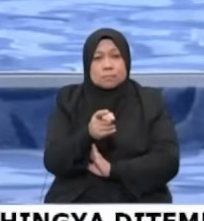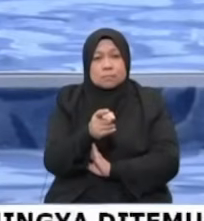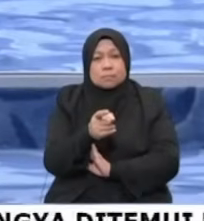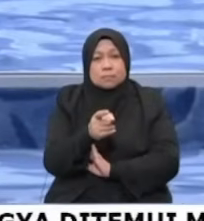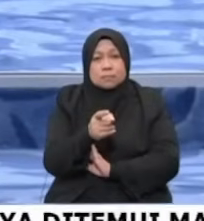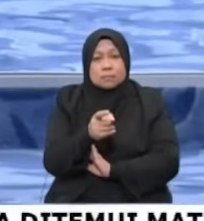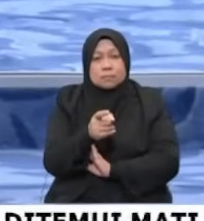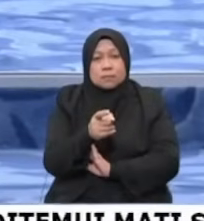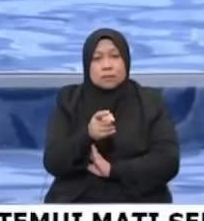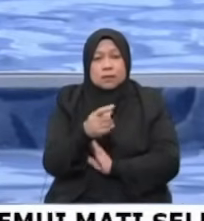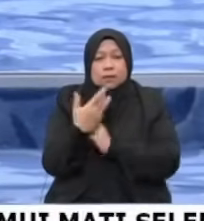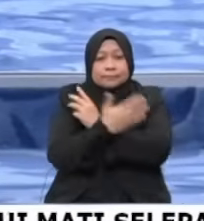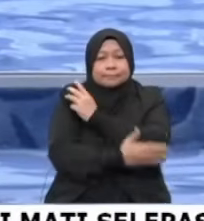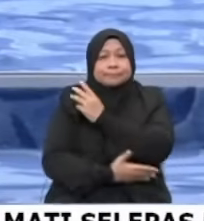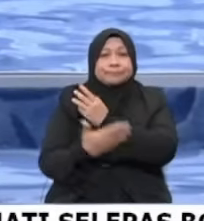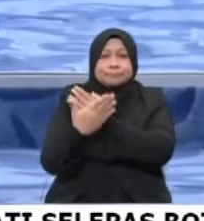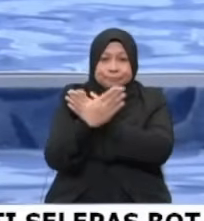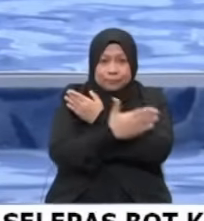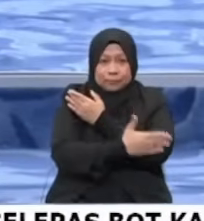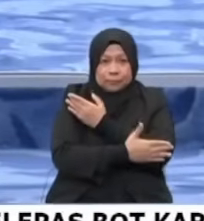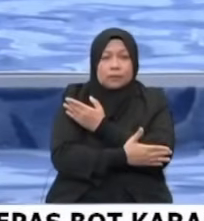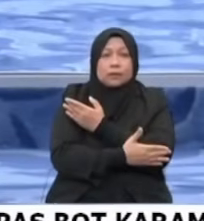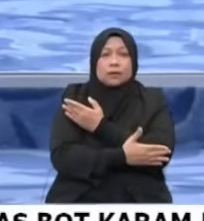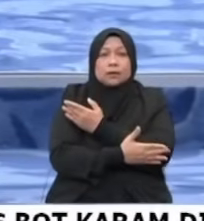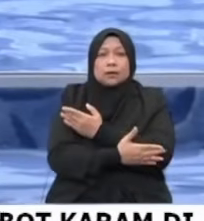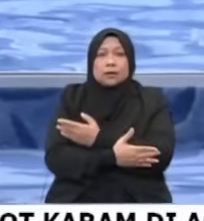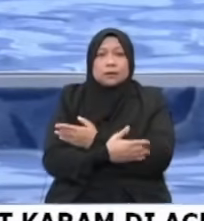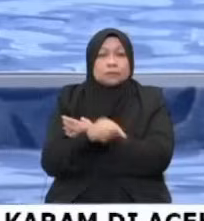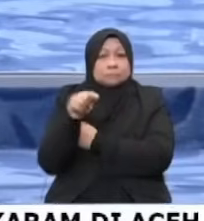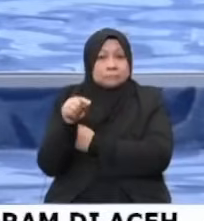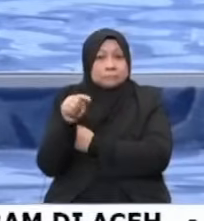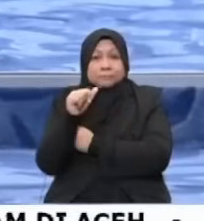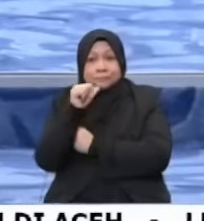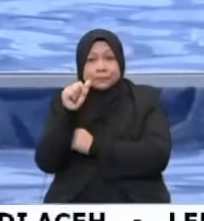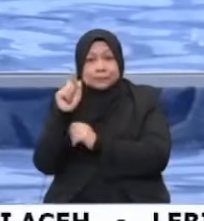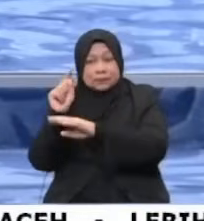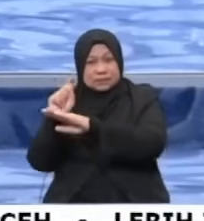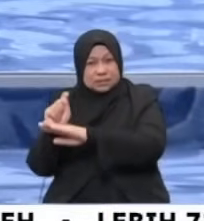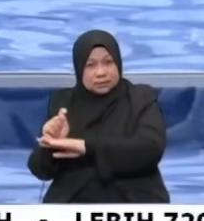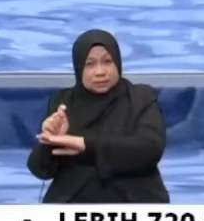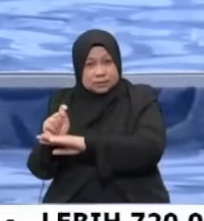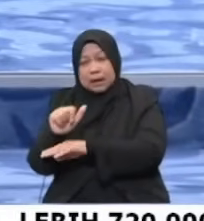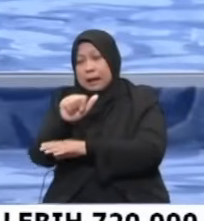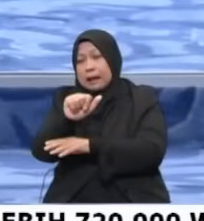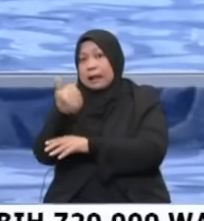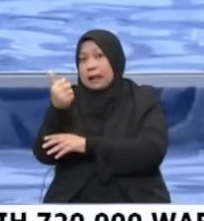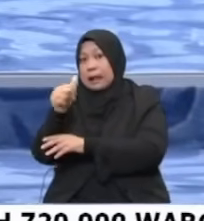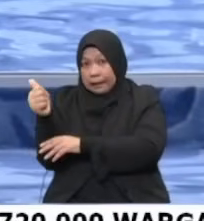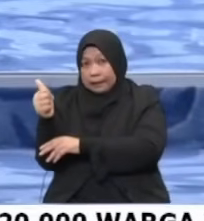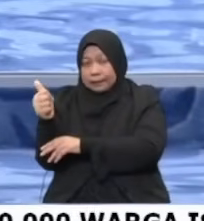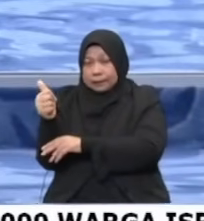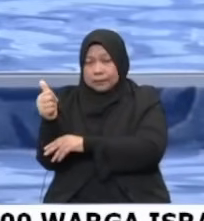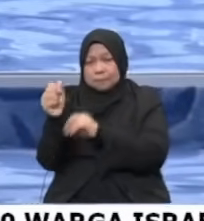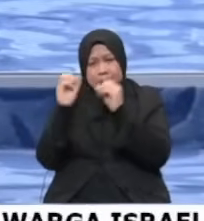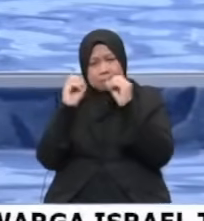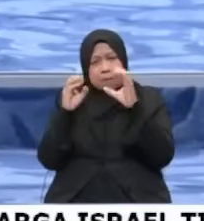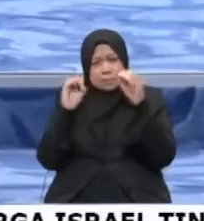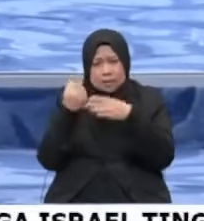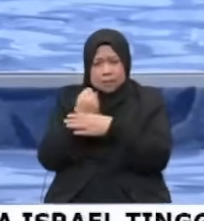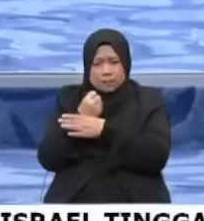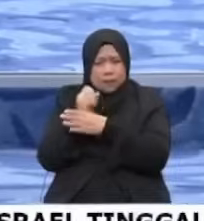memastikan negara-negara bukan saja yang traditional Allies yang banyak